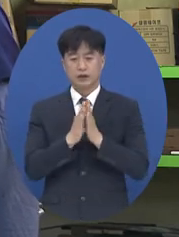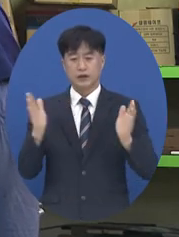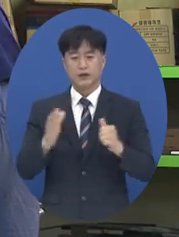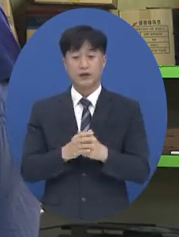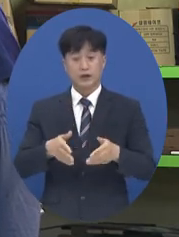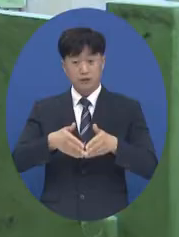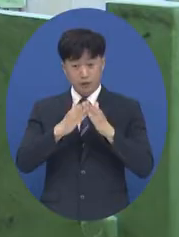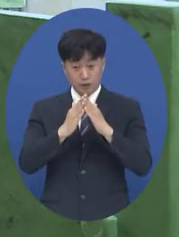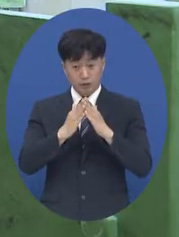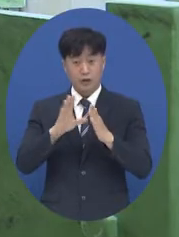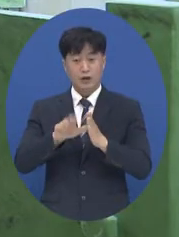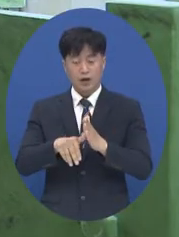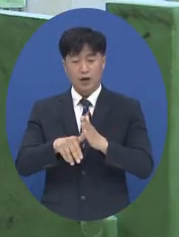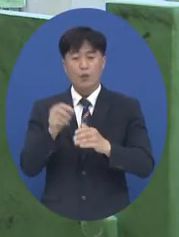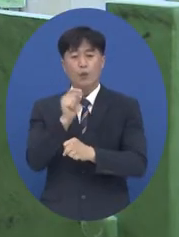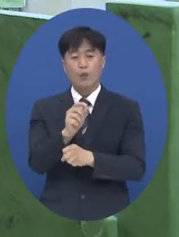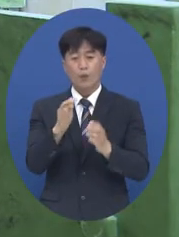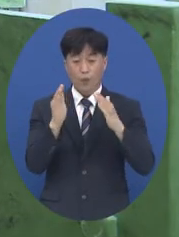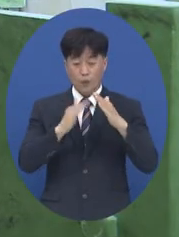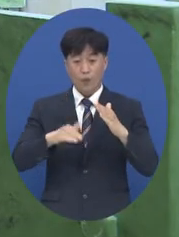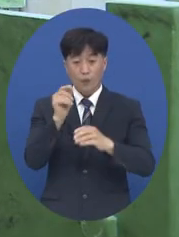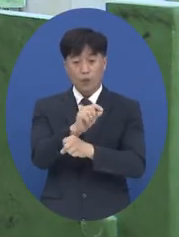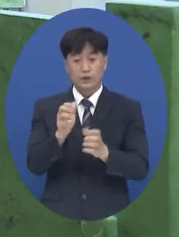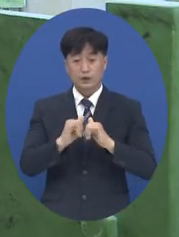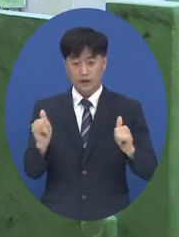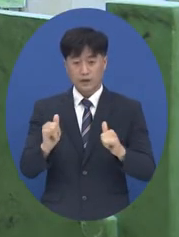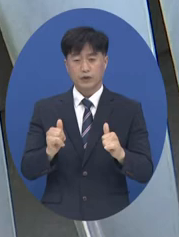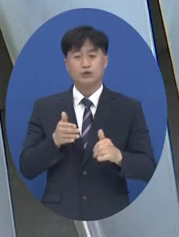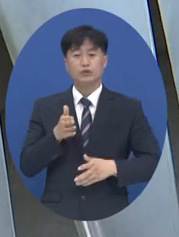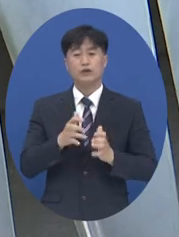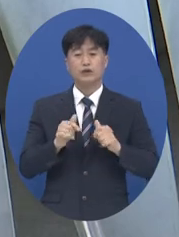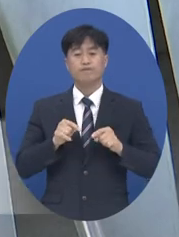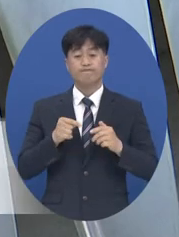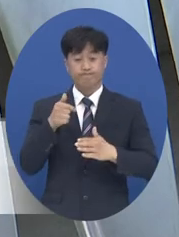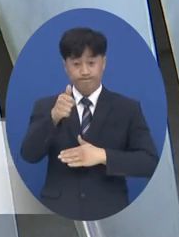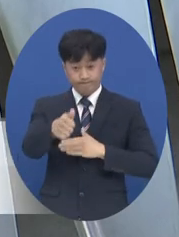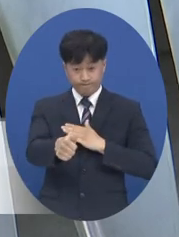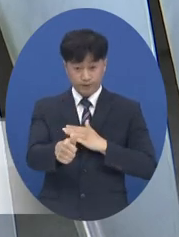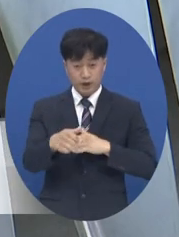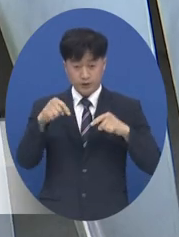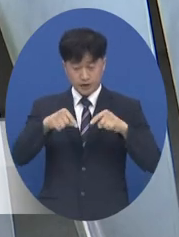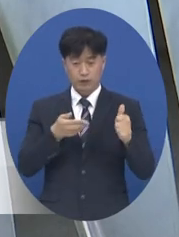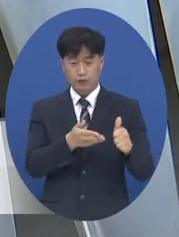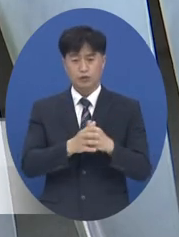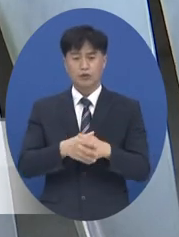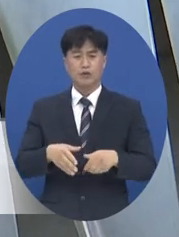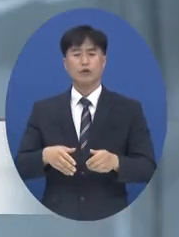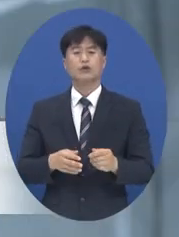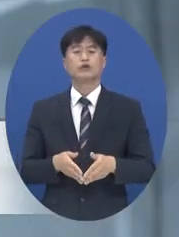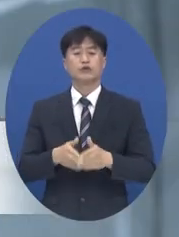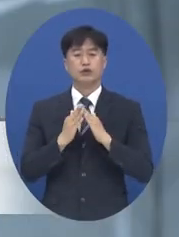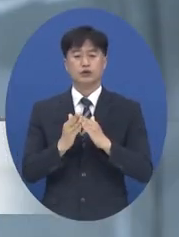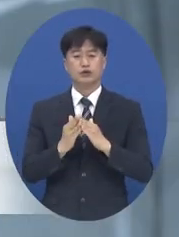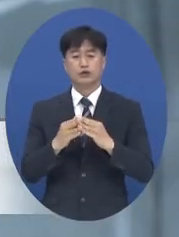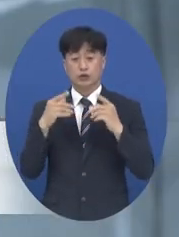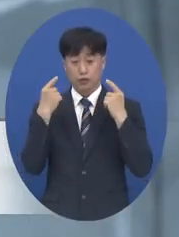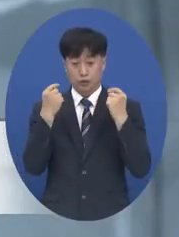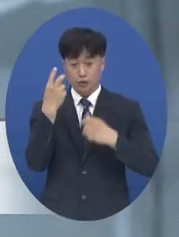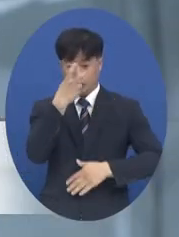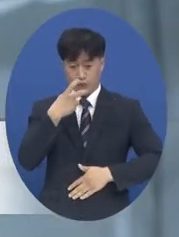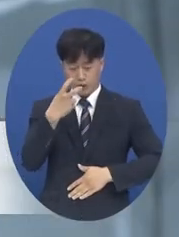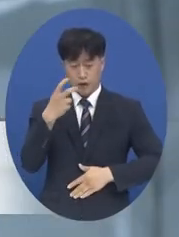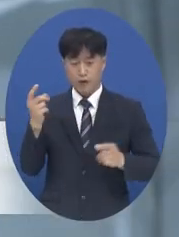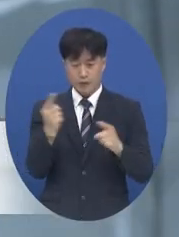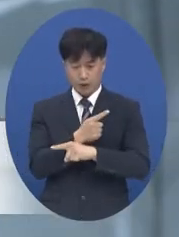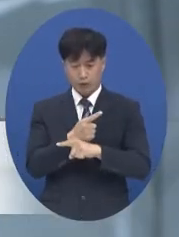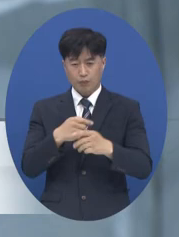때 공무원과 전문가가 현장을 확인하고 컨설팅을 해줍니다. 설치와 유지 관리, 교체 이르기까지 시설의 전